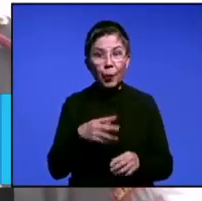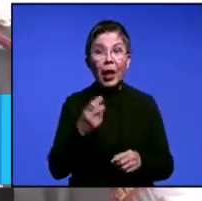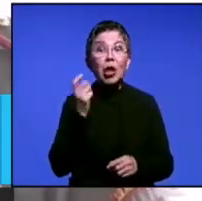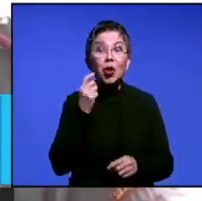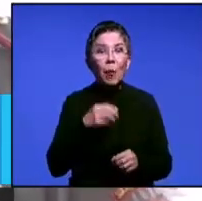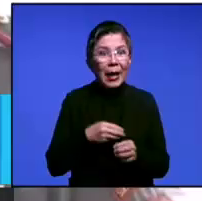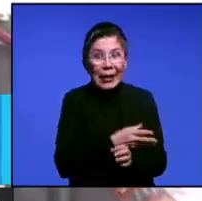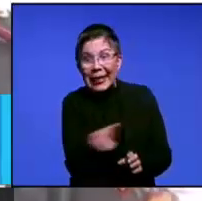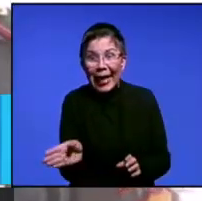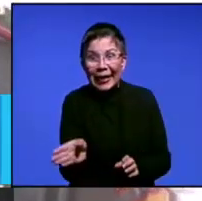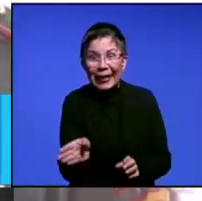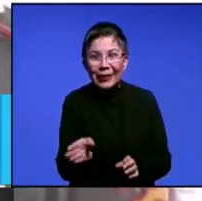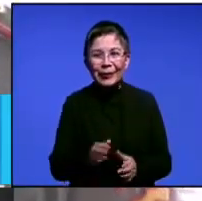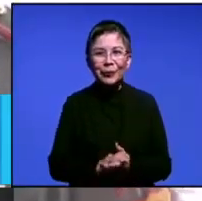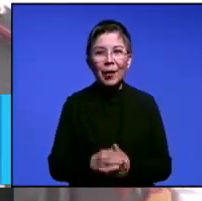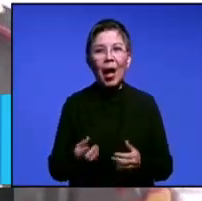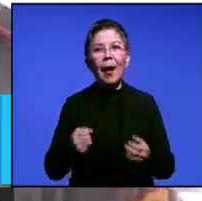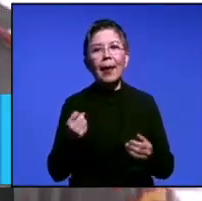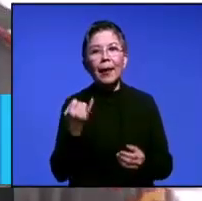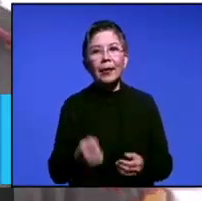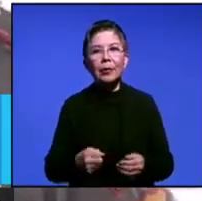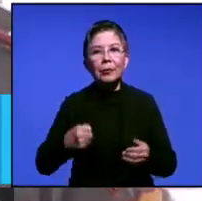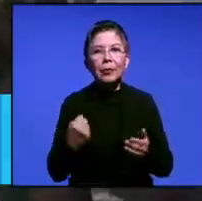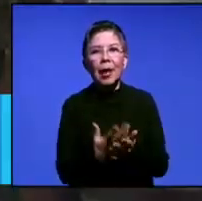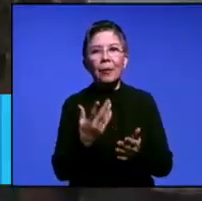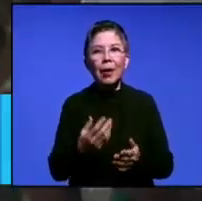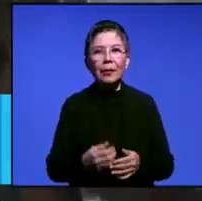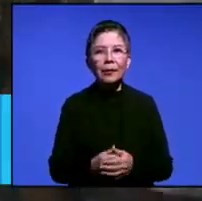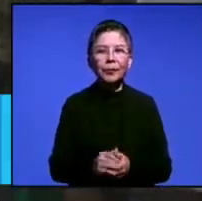menghindari operasi, akhirnya apa? Menabrak lawan arah.